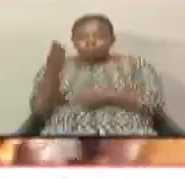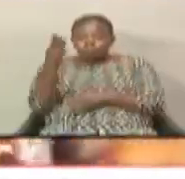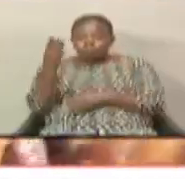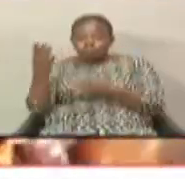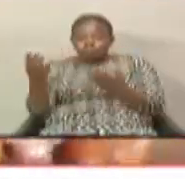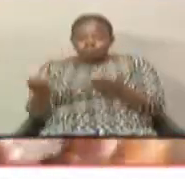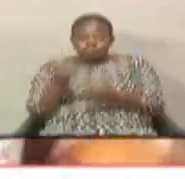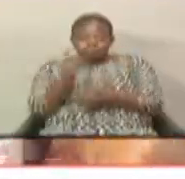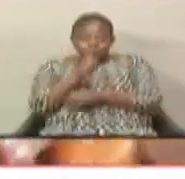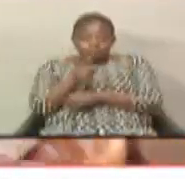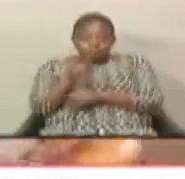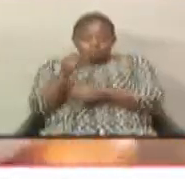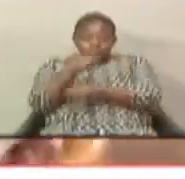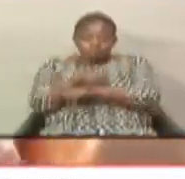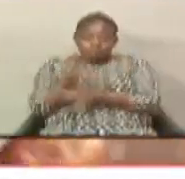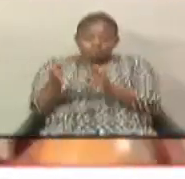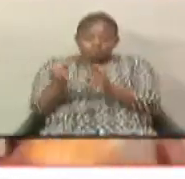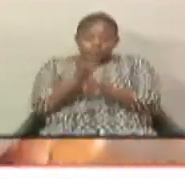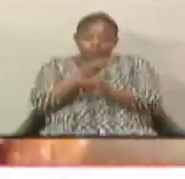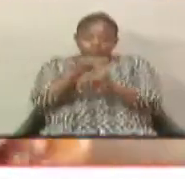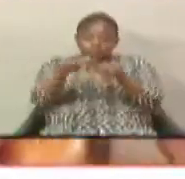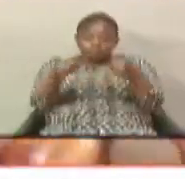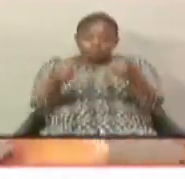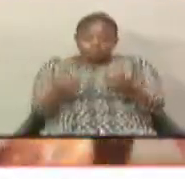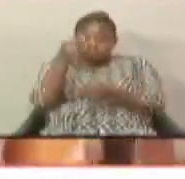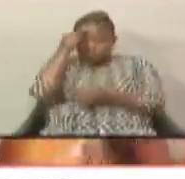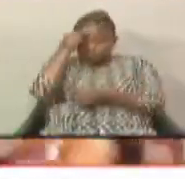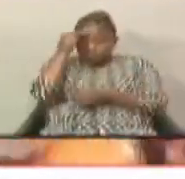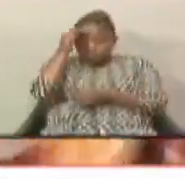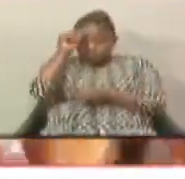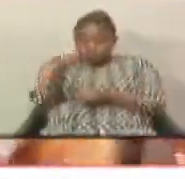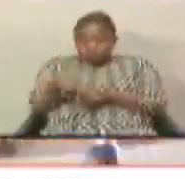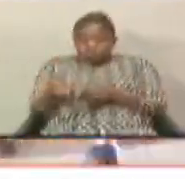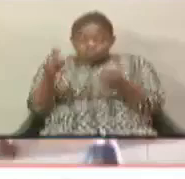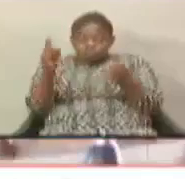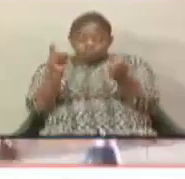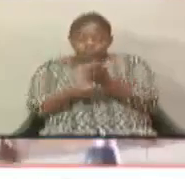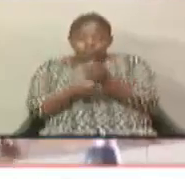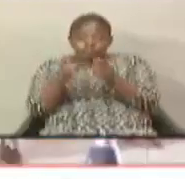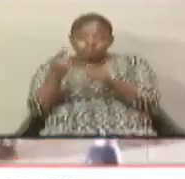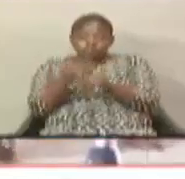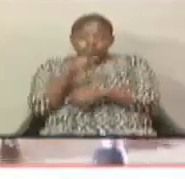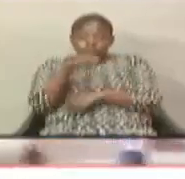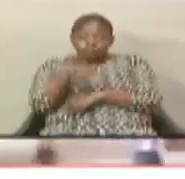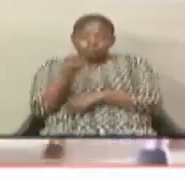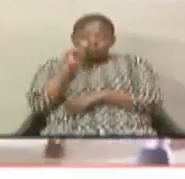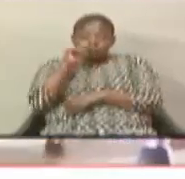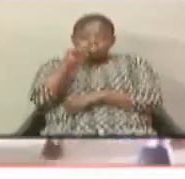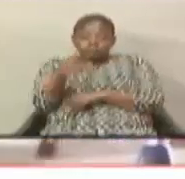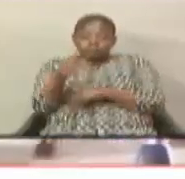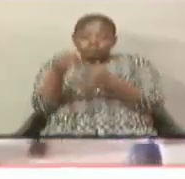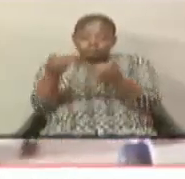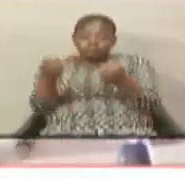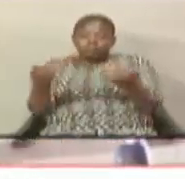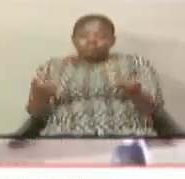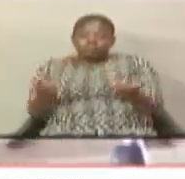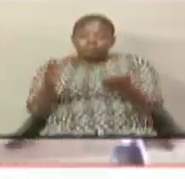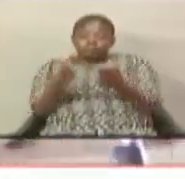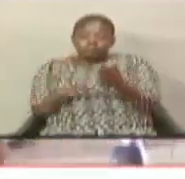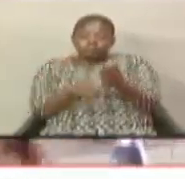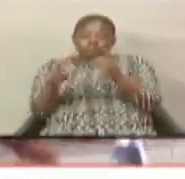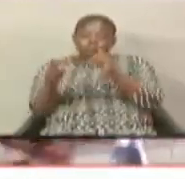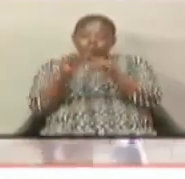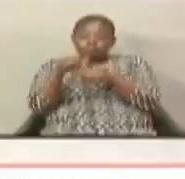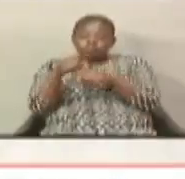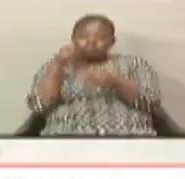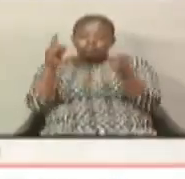n'ababula ab'amasomero okulambika obulungi abayizi basobole okulya ku bitone byabwe nga liko n'abamu ku bayimbi abato bayogeddeko